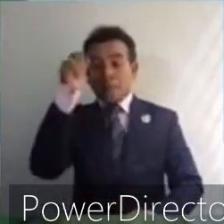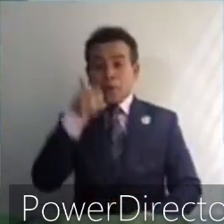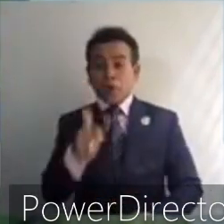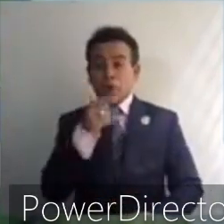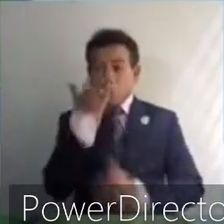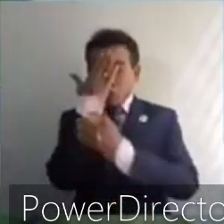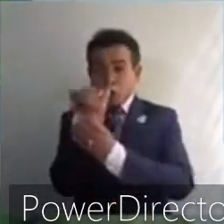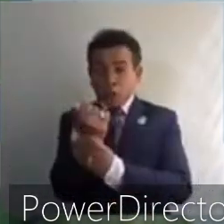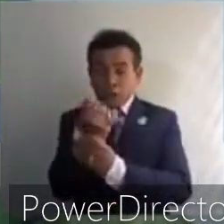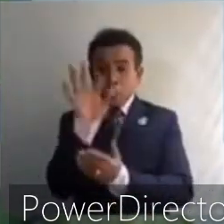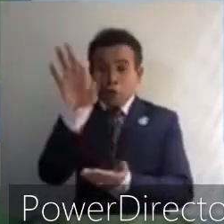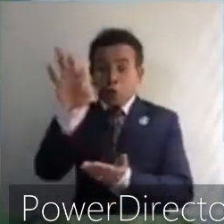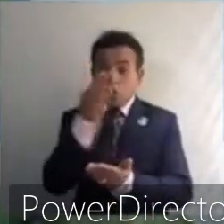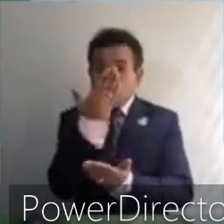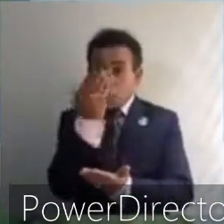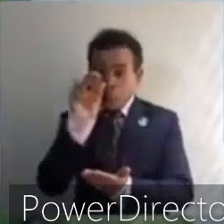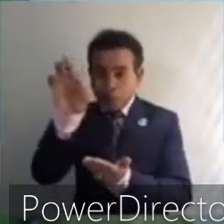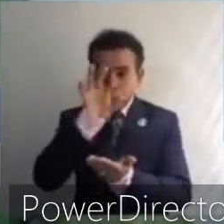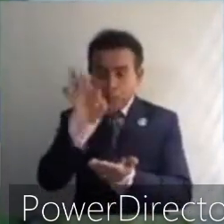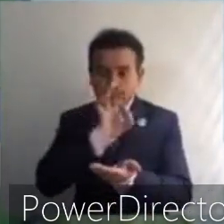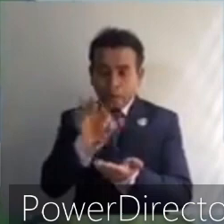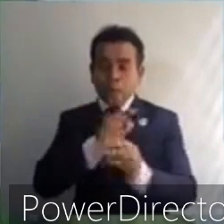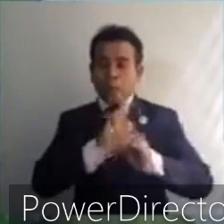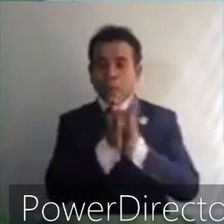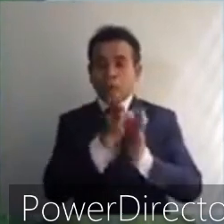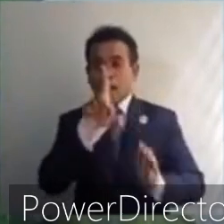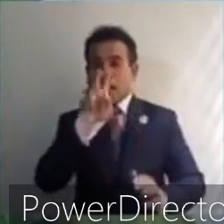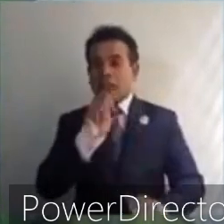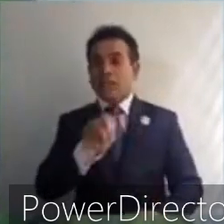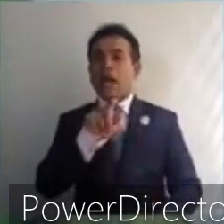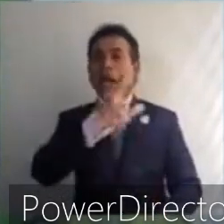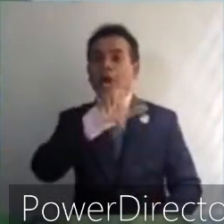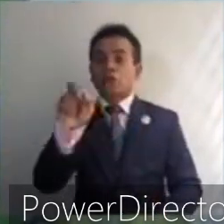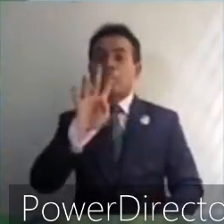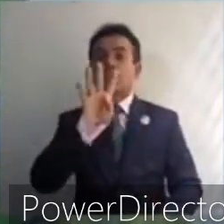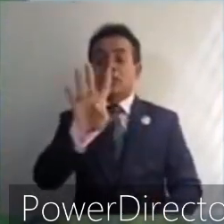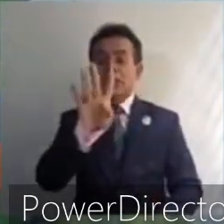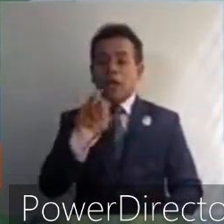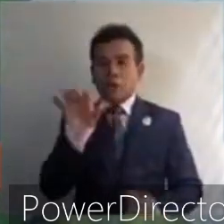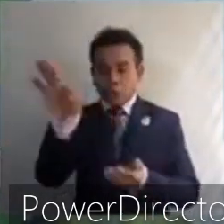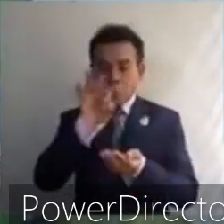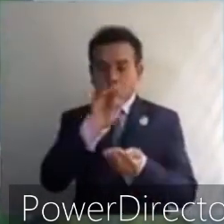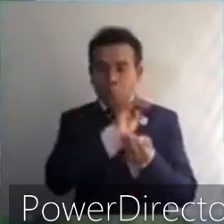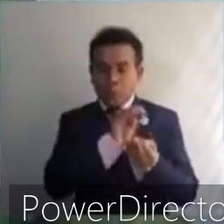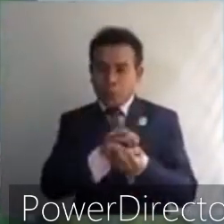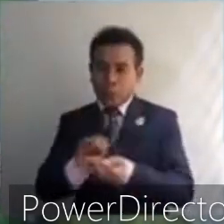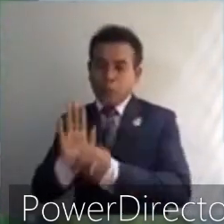1804 এবং পরীক্ষা করা হয়েছে পূর্বের নমুনা সহ